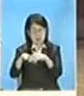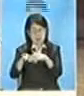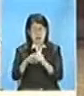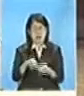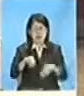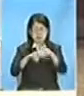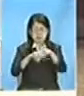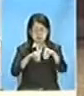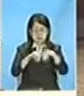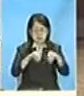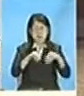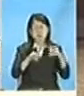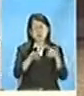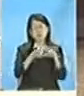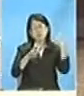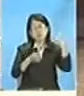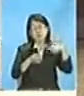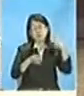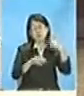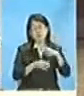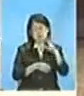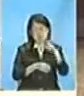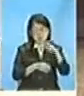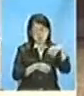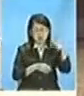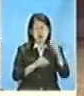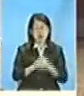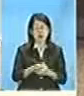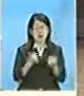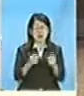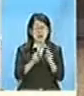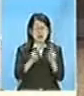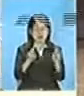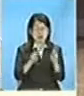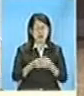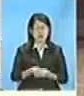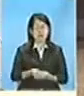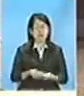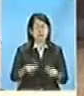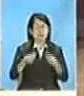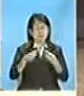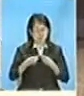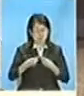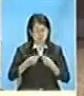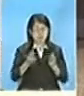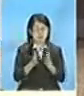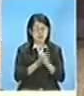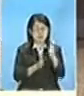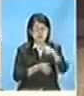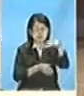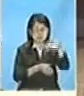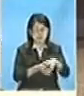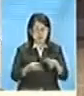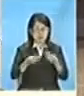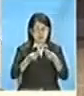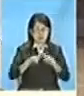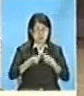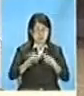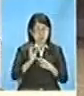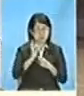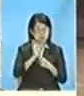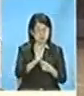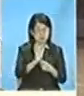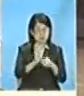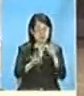รทั่วประเทศและได้รับความไว้วางใจจากกรรมการและองค์กรสมาชิกเสนอชื่อให้ดำรงตำแหน่งสว.สรรห